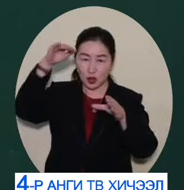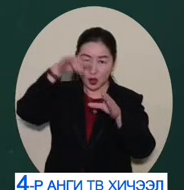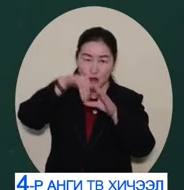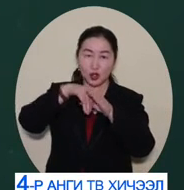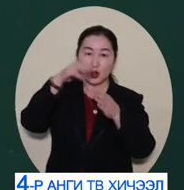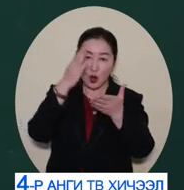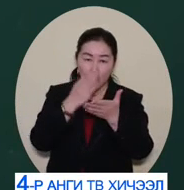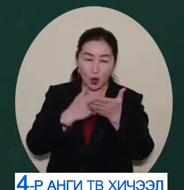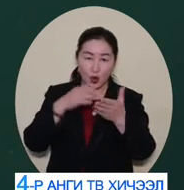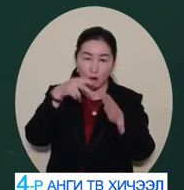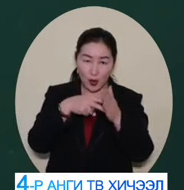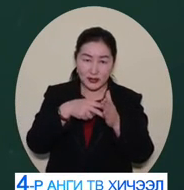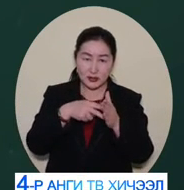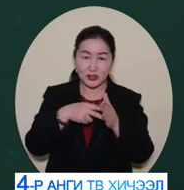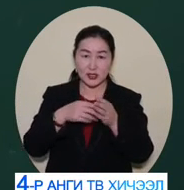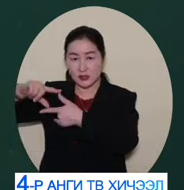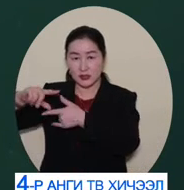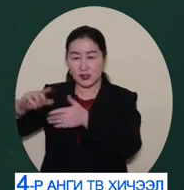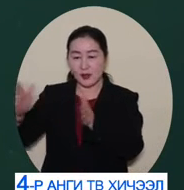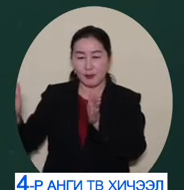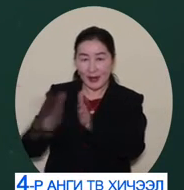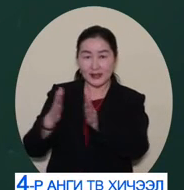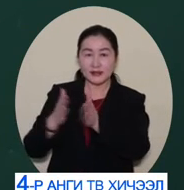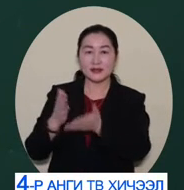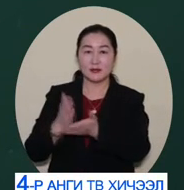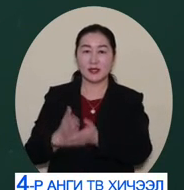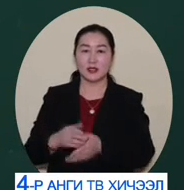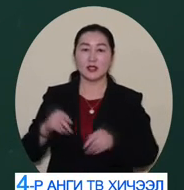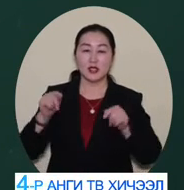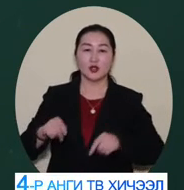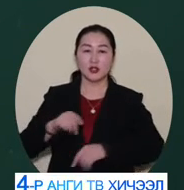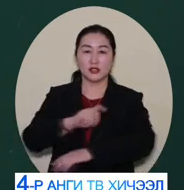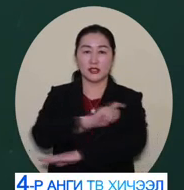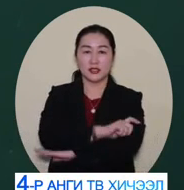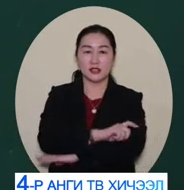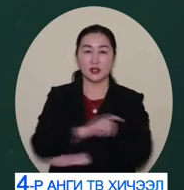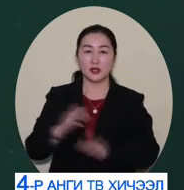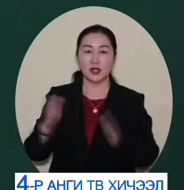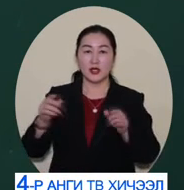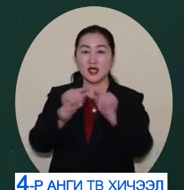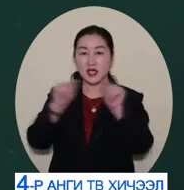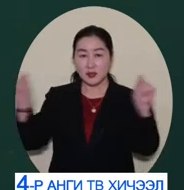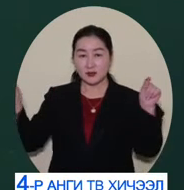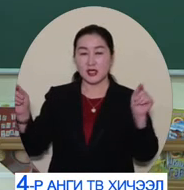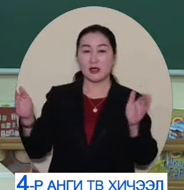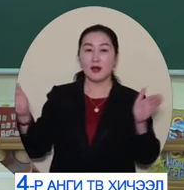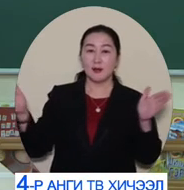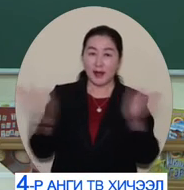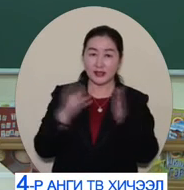тухайн анхныхаа дүрсийн харьцааг зөв хадгалсан дүрс зургаддаг гэдгийг өнөөдөр бид нар ойлгож авлаа